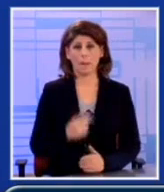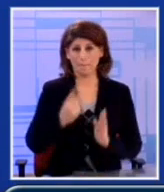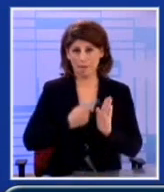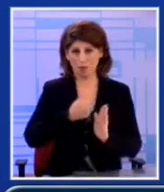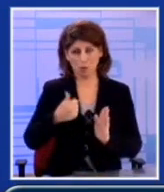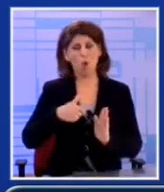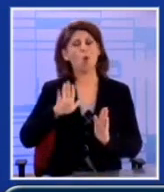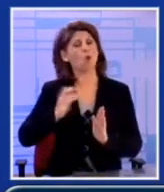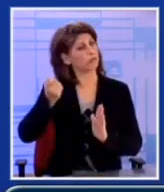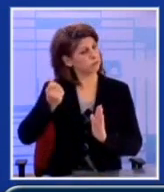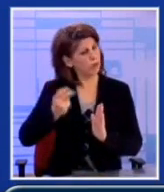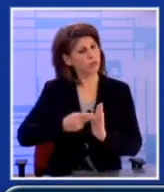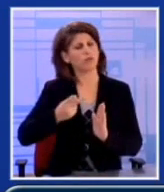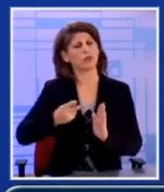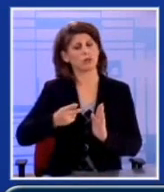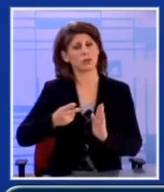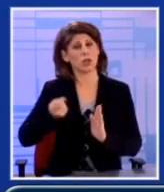φορές,